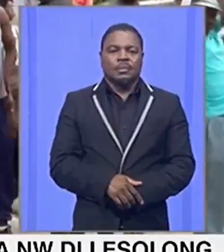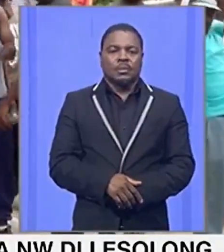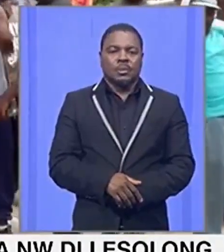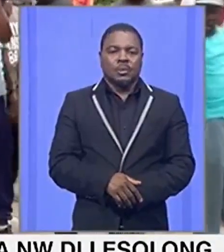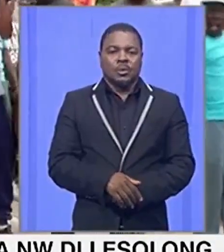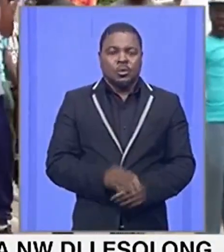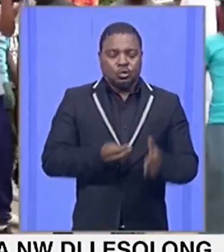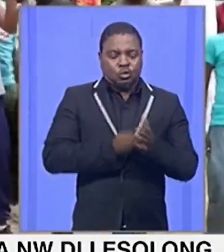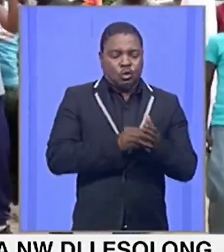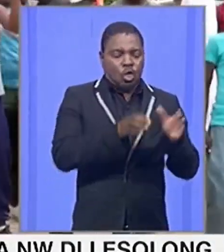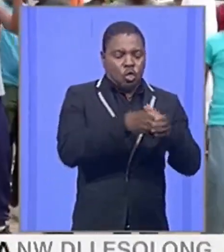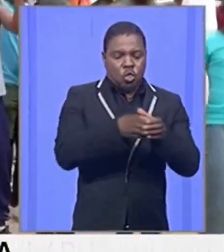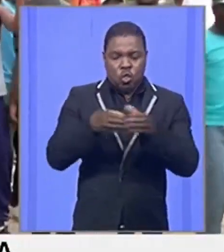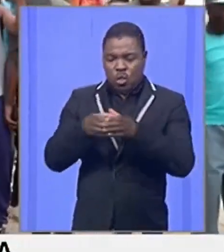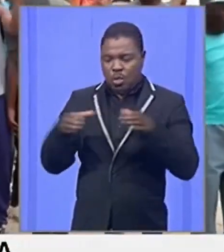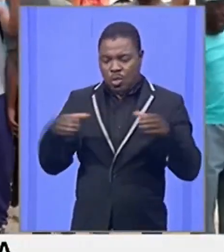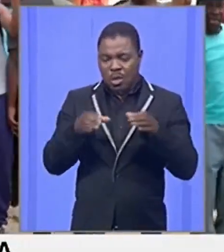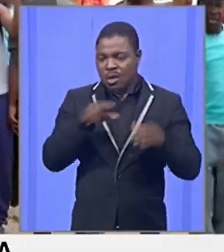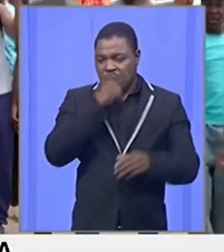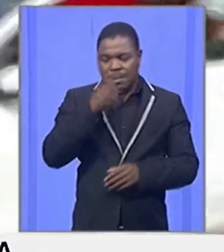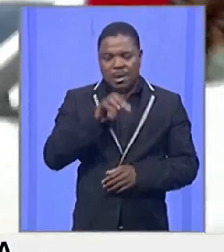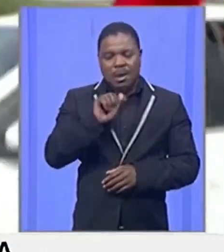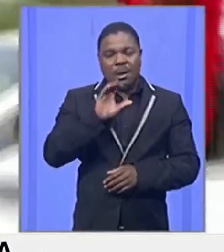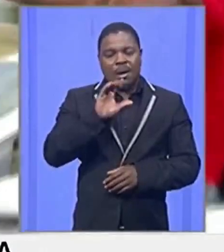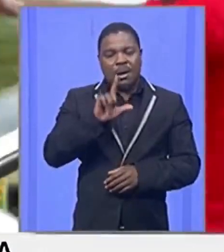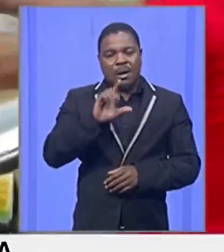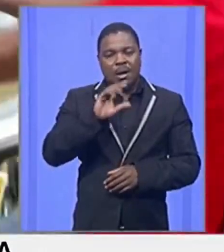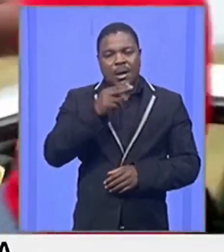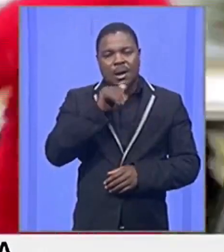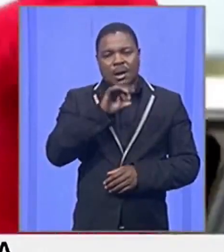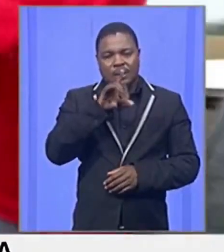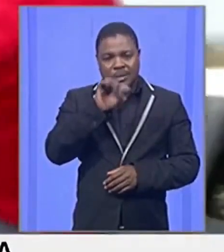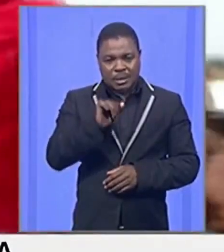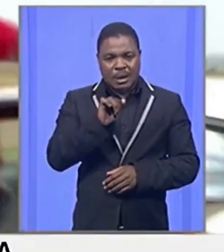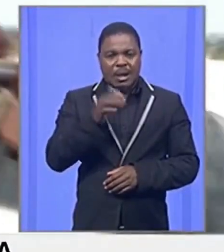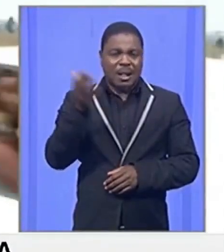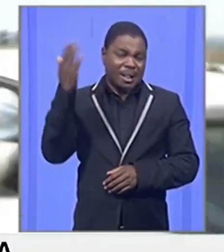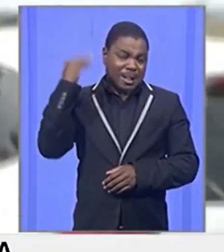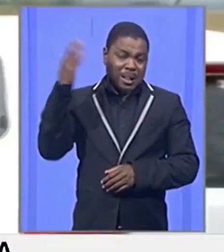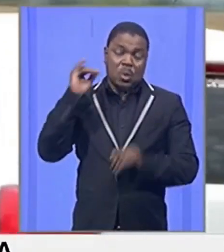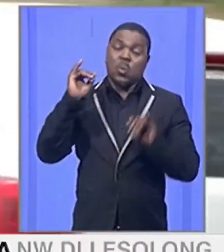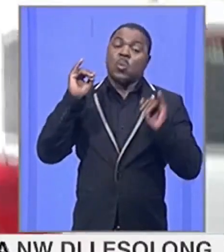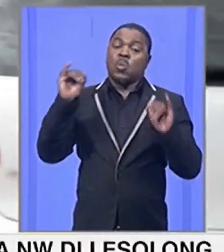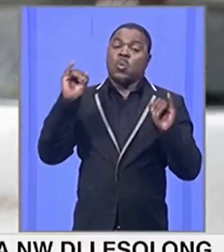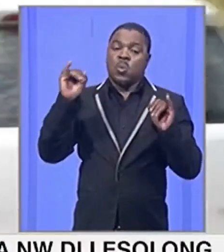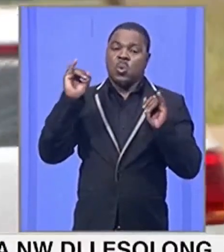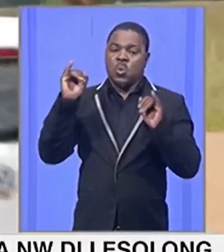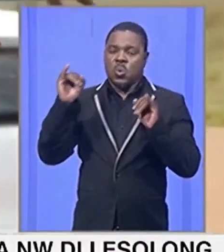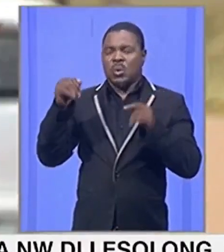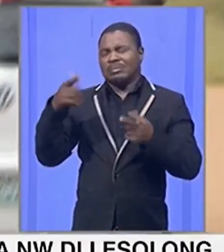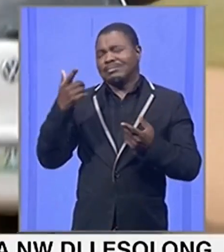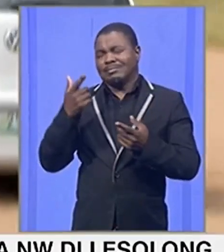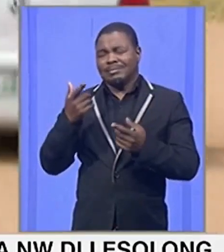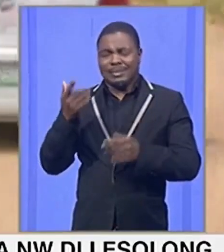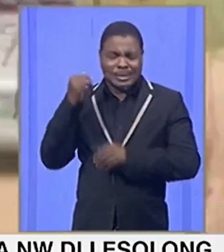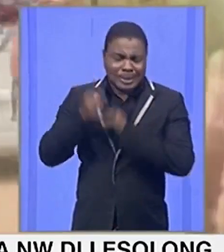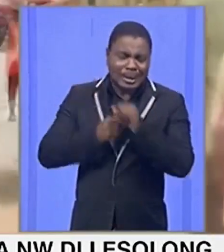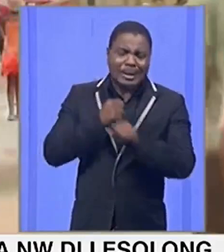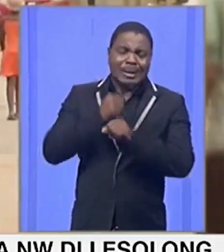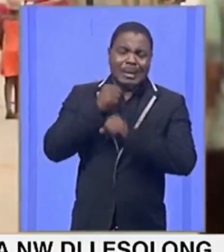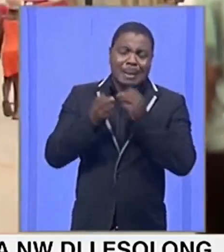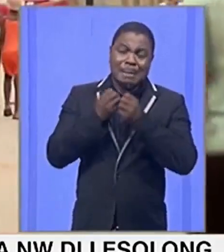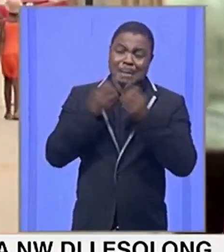Sehlopha sa maqulwana se ipitsang ma-Al-Qaeda se bakile merusu e hanang ho fela Joburton dilemo tse sa tswa